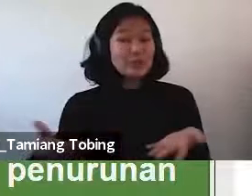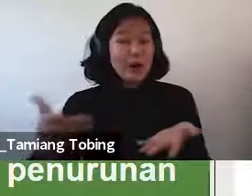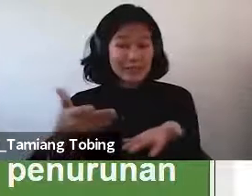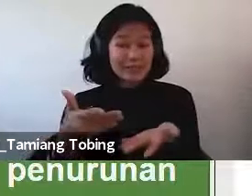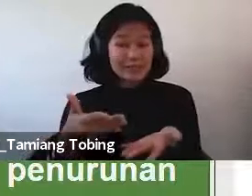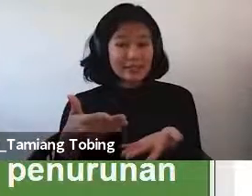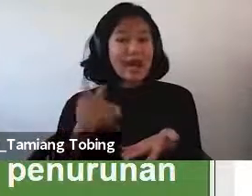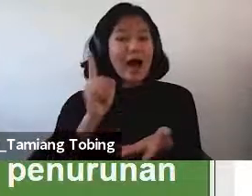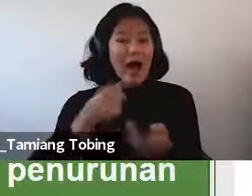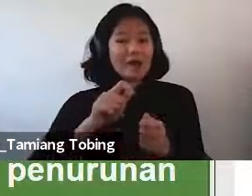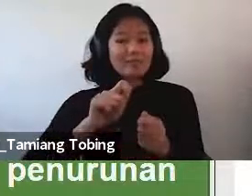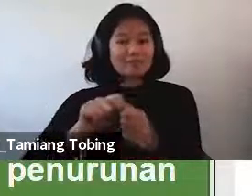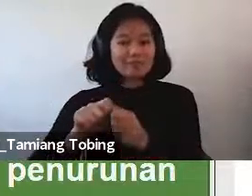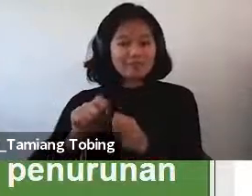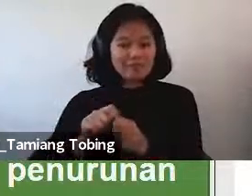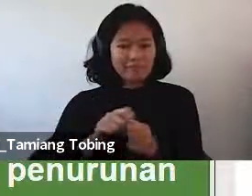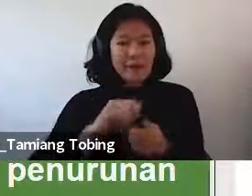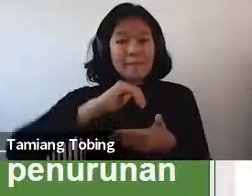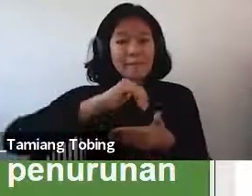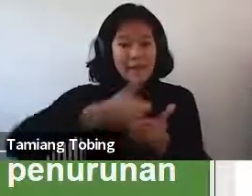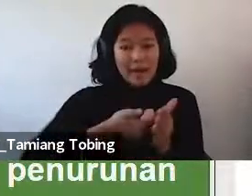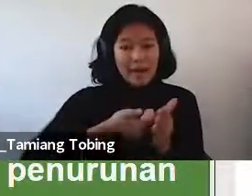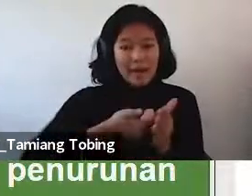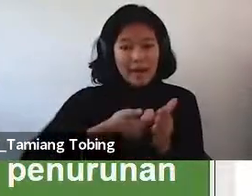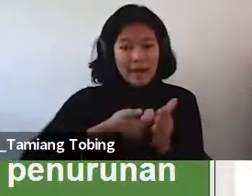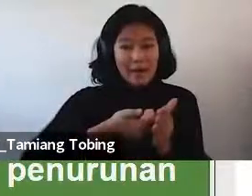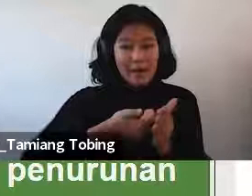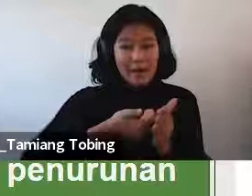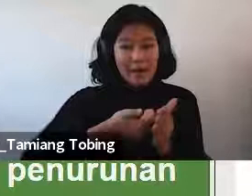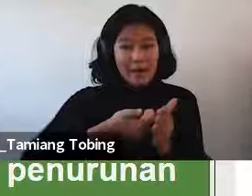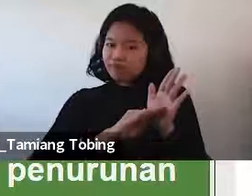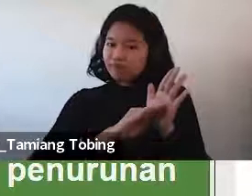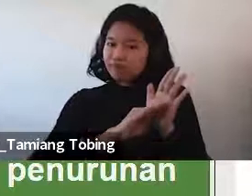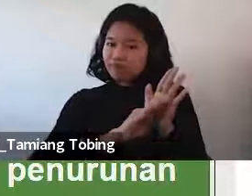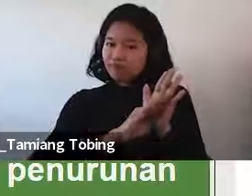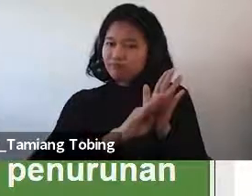perbaikan pendapatan. Jadi mereka sudah mengatakan bahwa